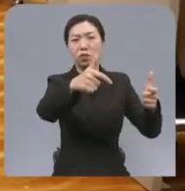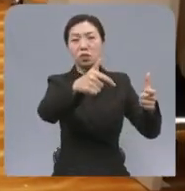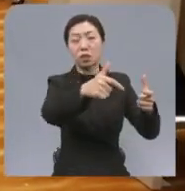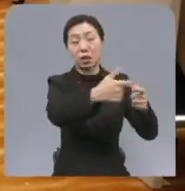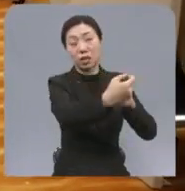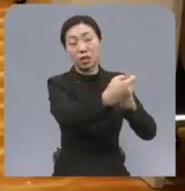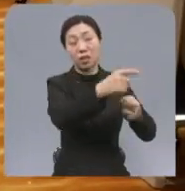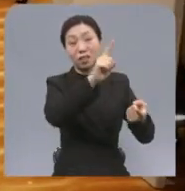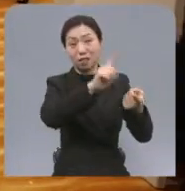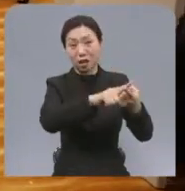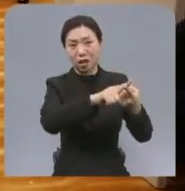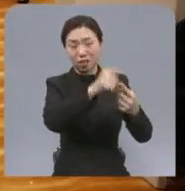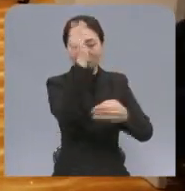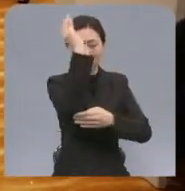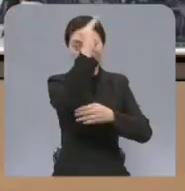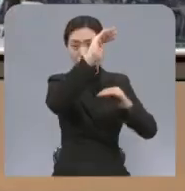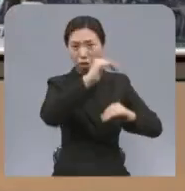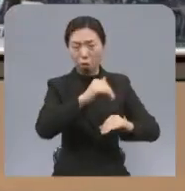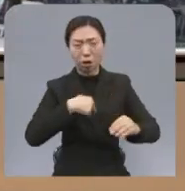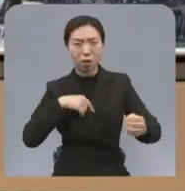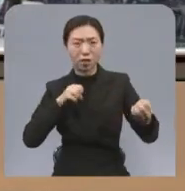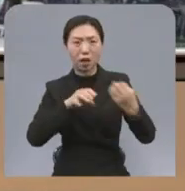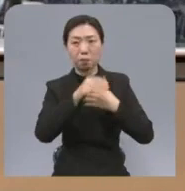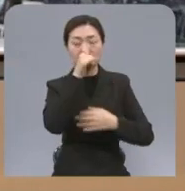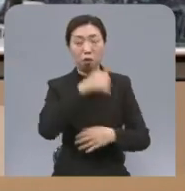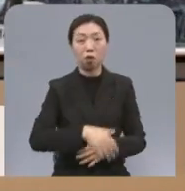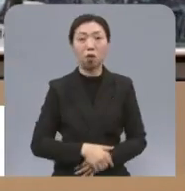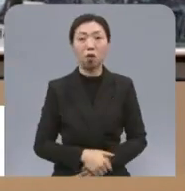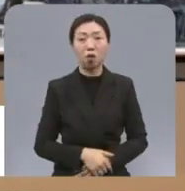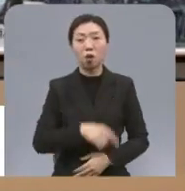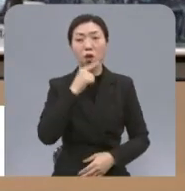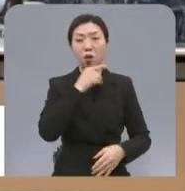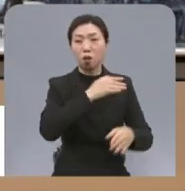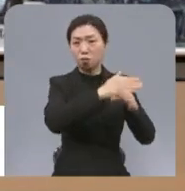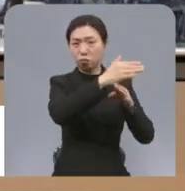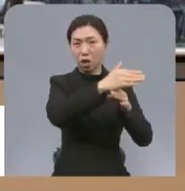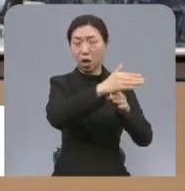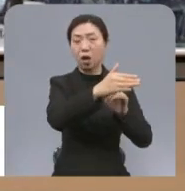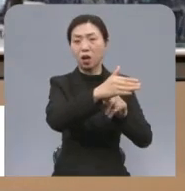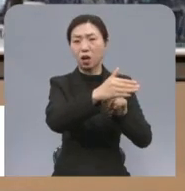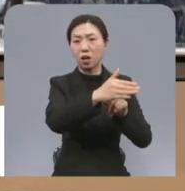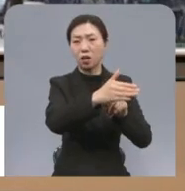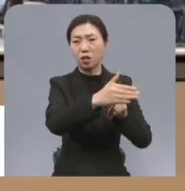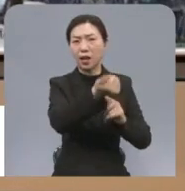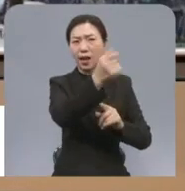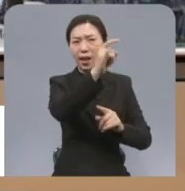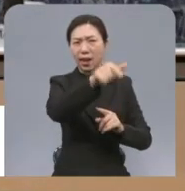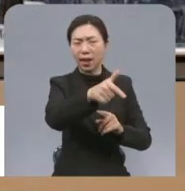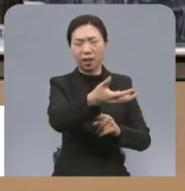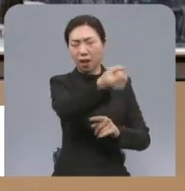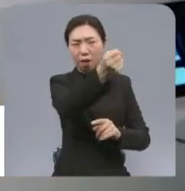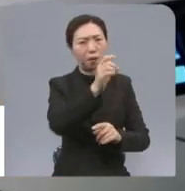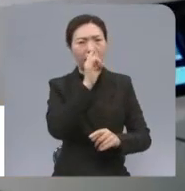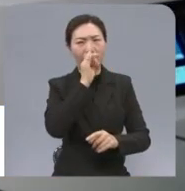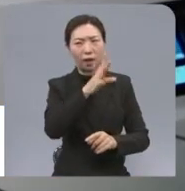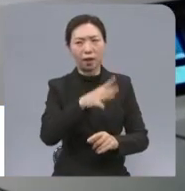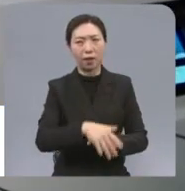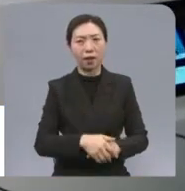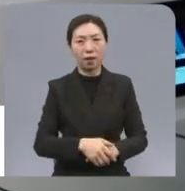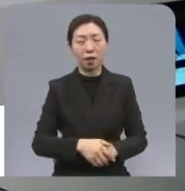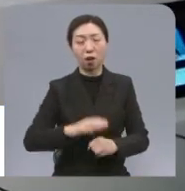permanente adjointe de la Corée du Sud auprès de l'Office des Nations Unies et des autres organisations internationales à Genève